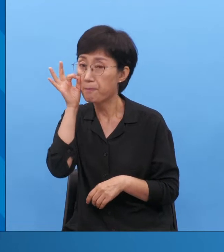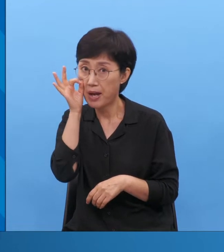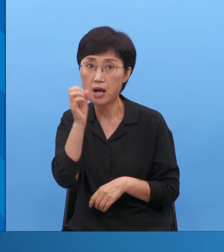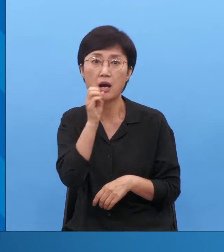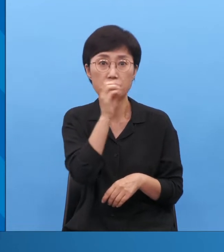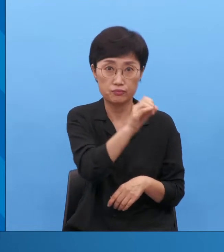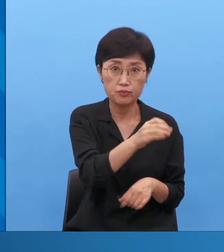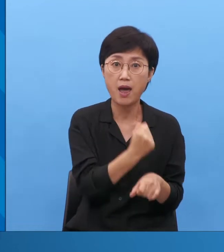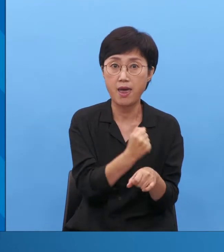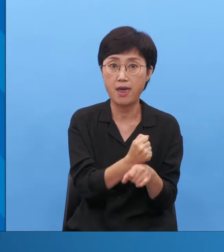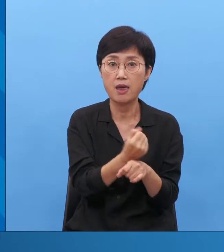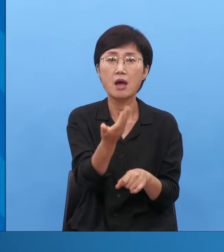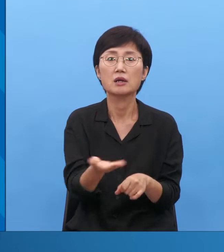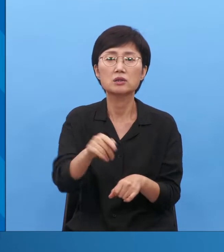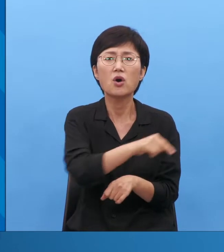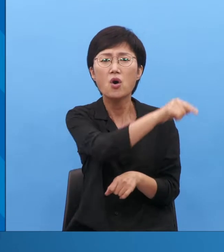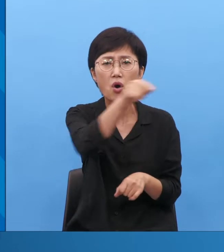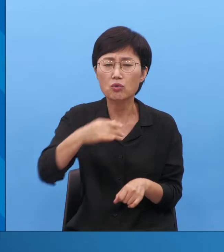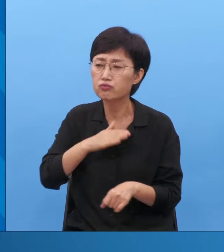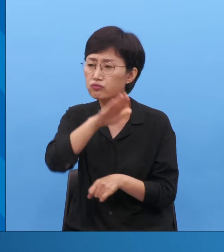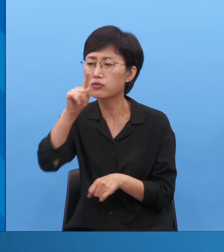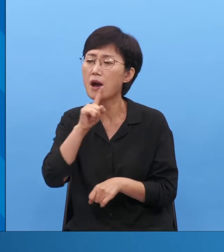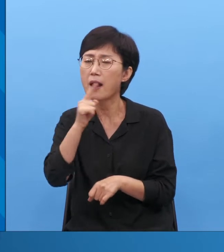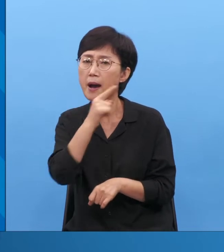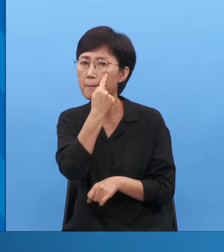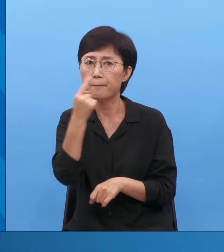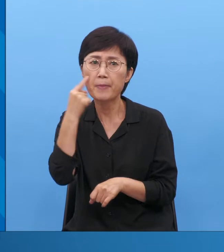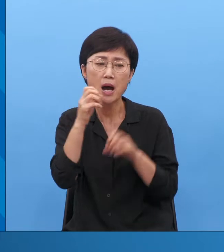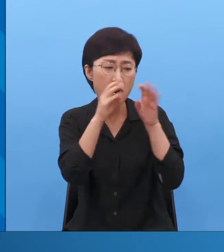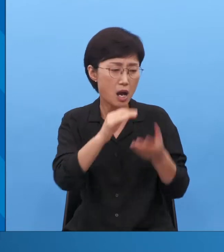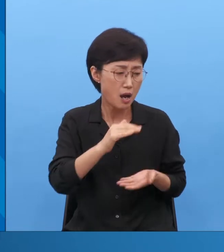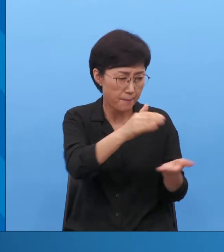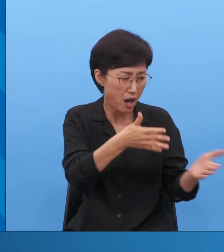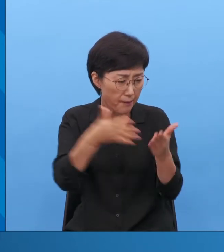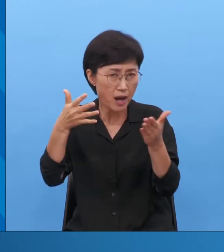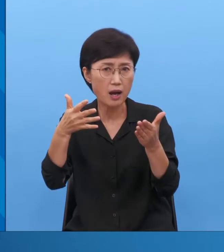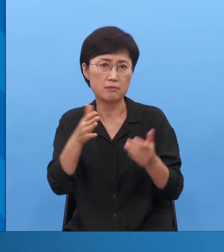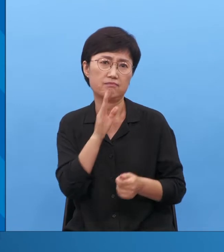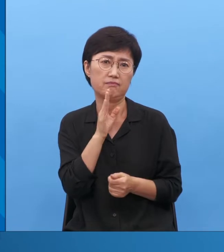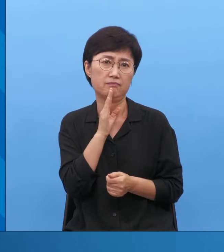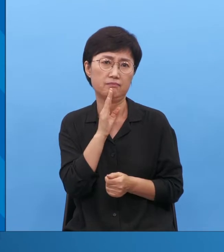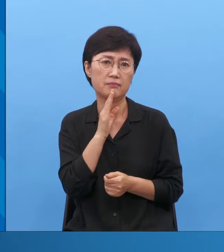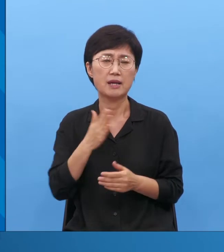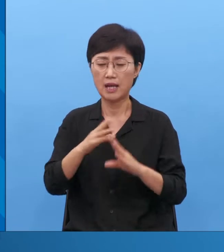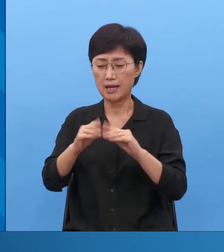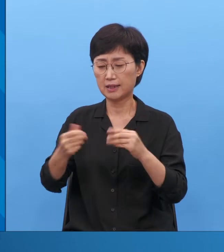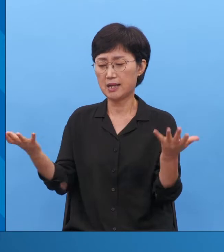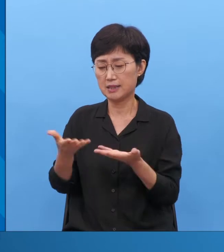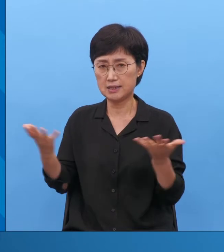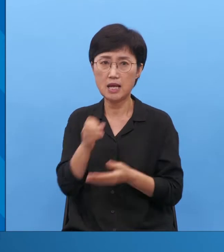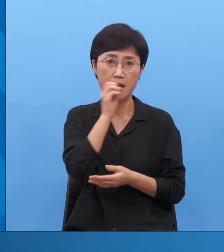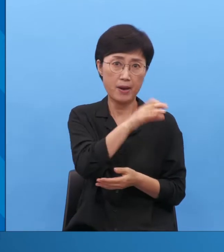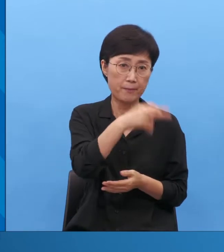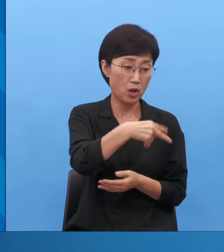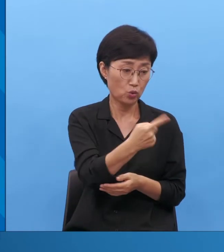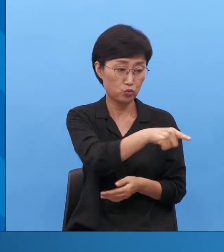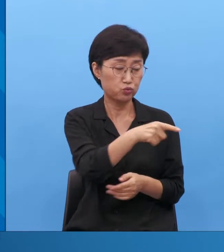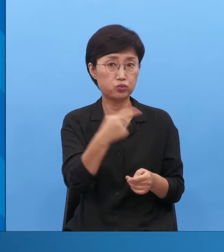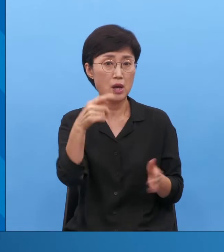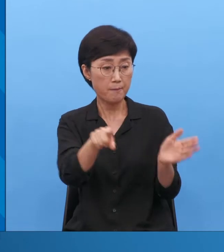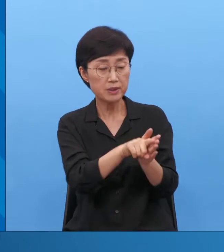것을 증언하노라. 그러나 너희가 우리의 증언을 받지 아니하는도다. 내가 땅의 일을 말하여도